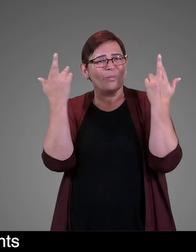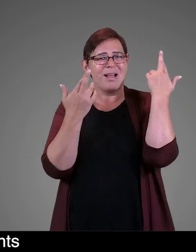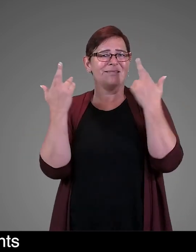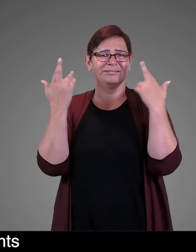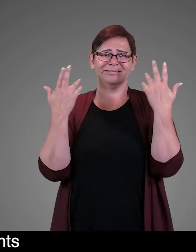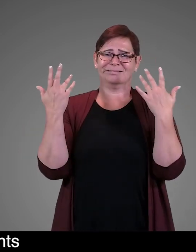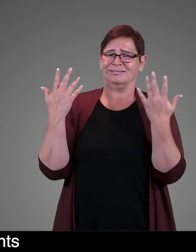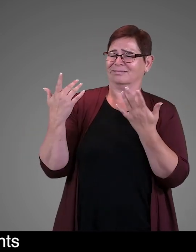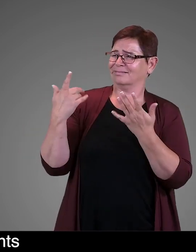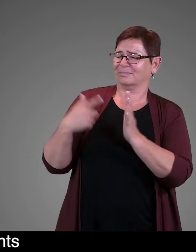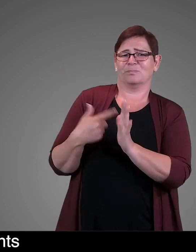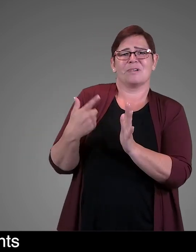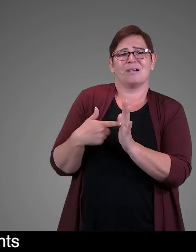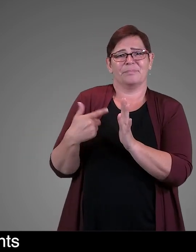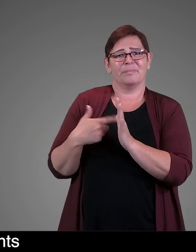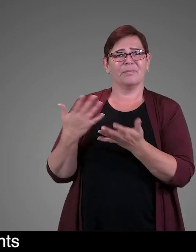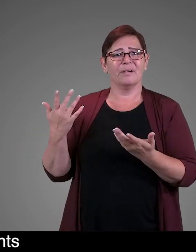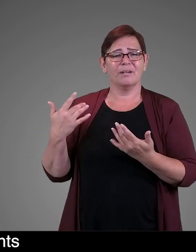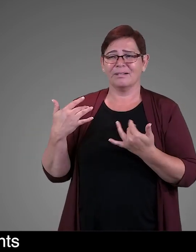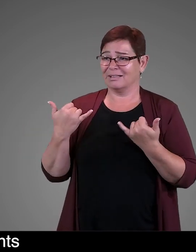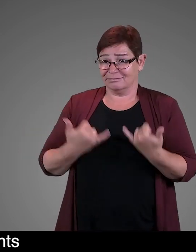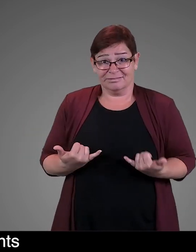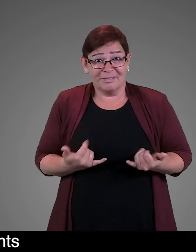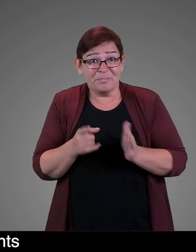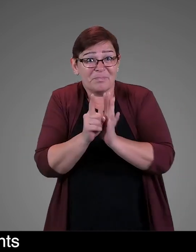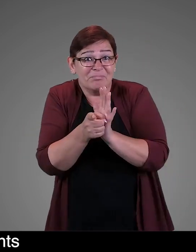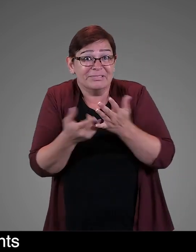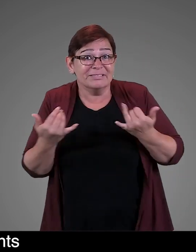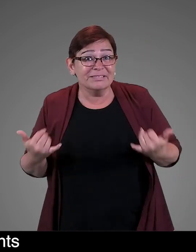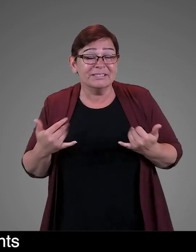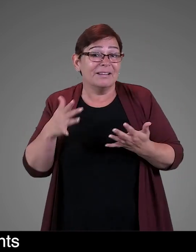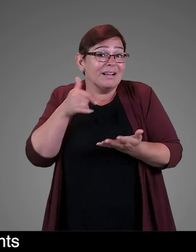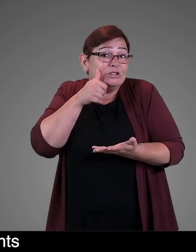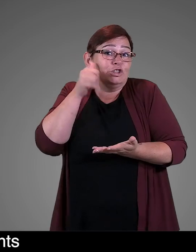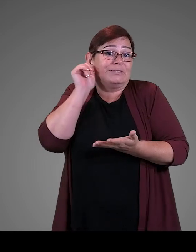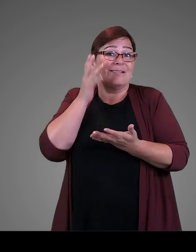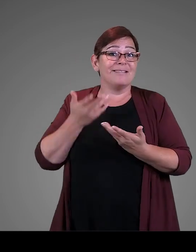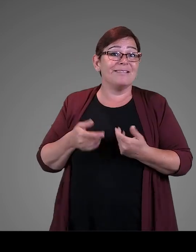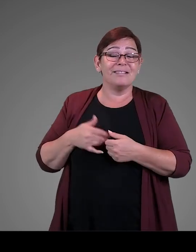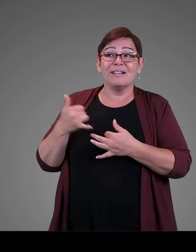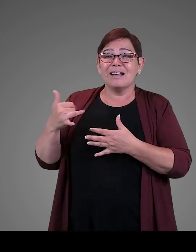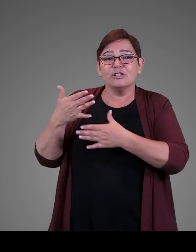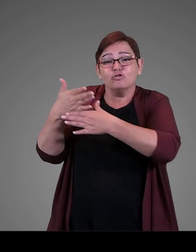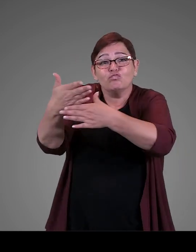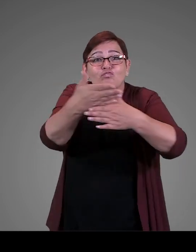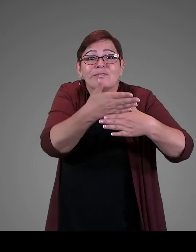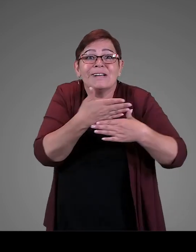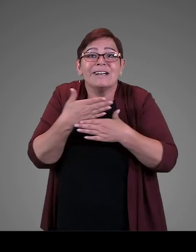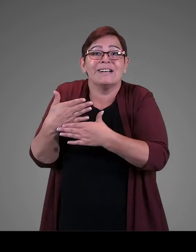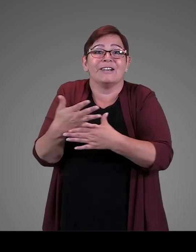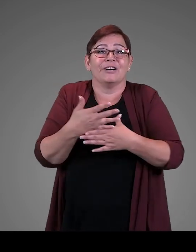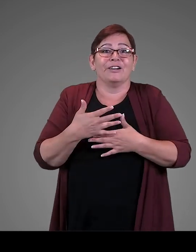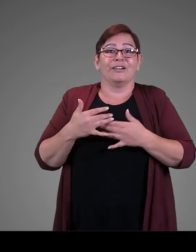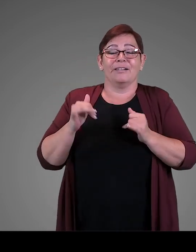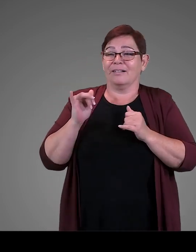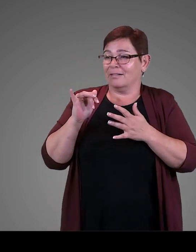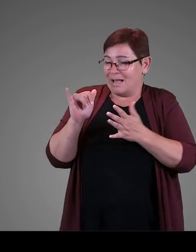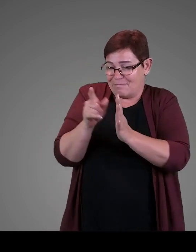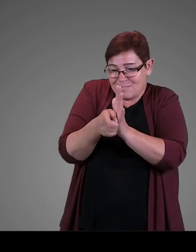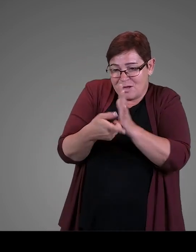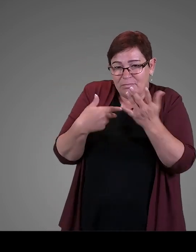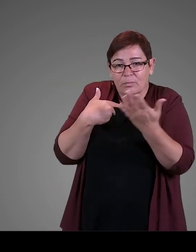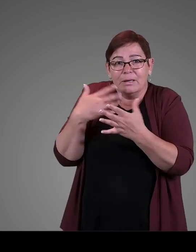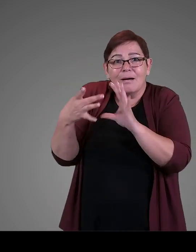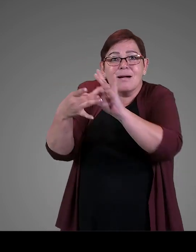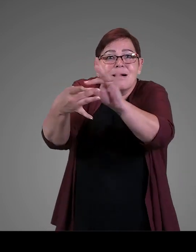Mais on se rend compte aussi des fois, comme des moments comme aujourd'hui, comme hier, les moments un peu plus de party, les moments où on peut connecter